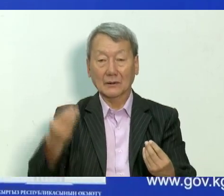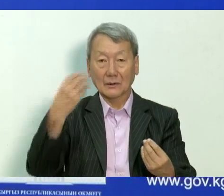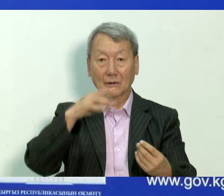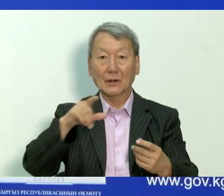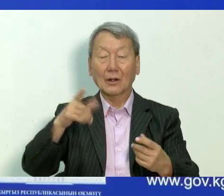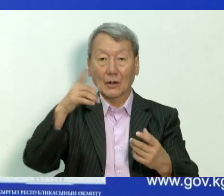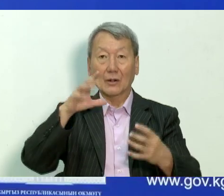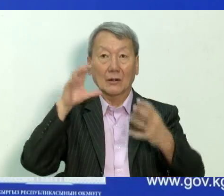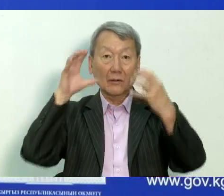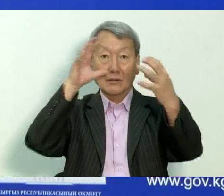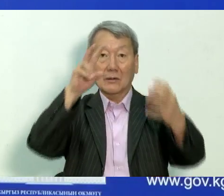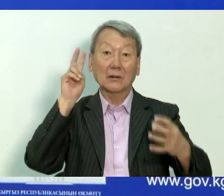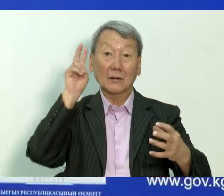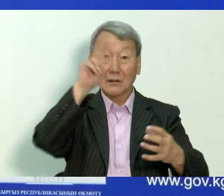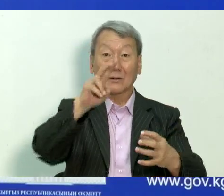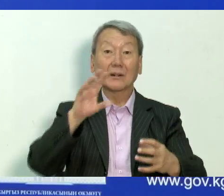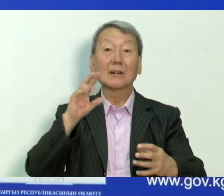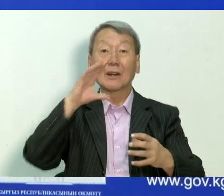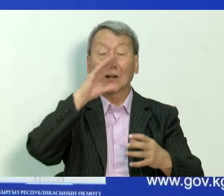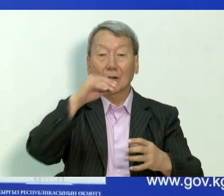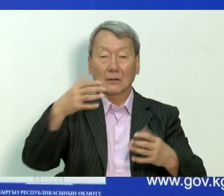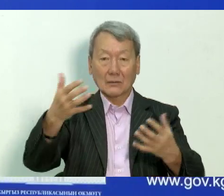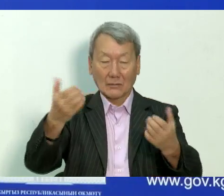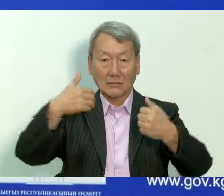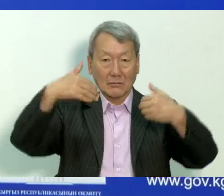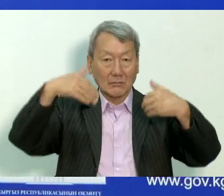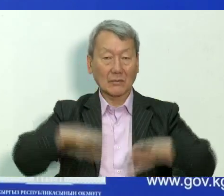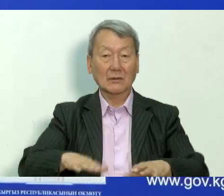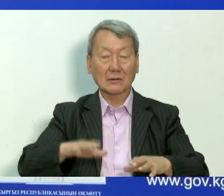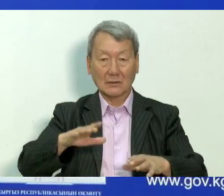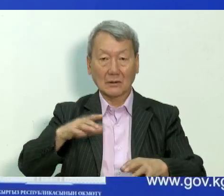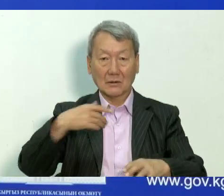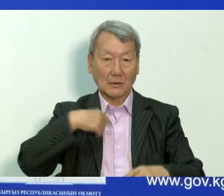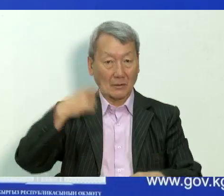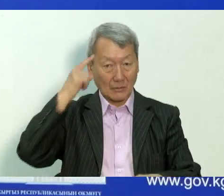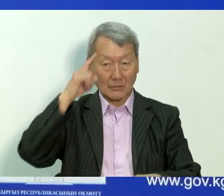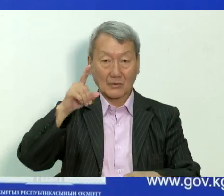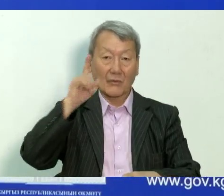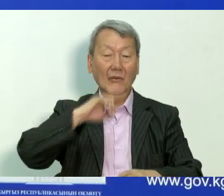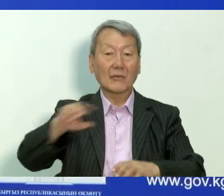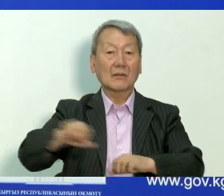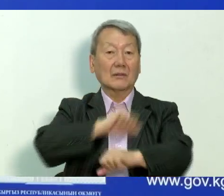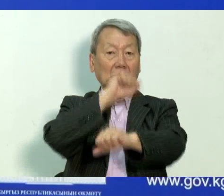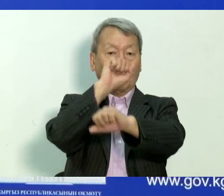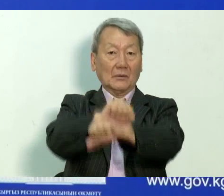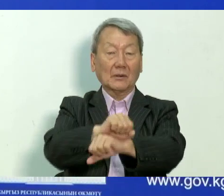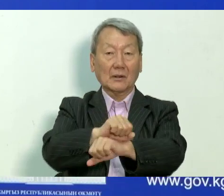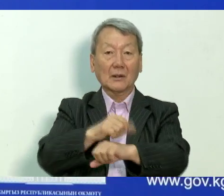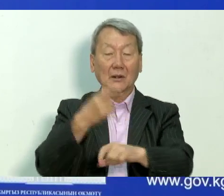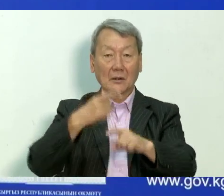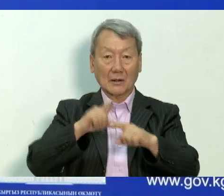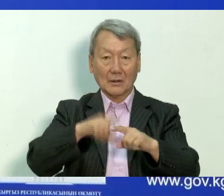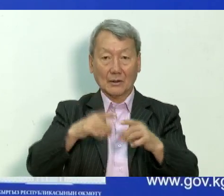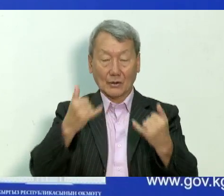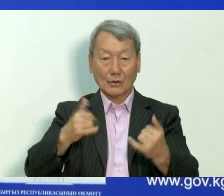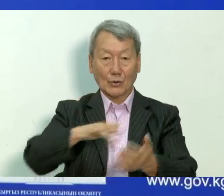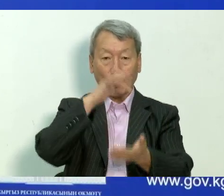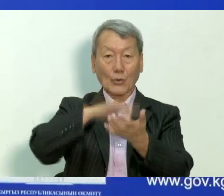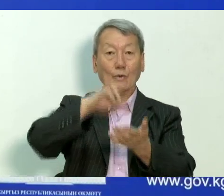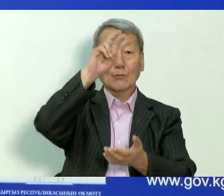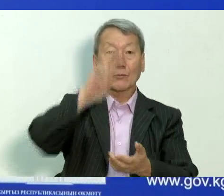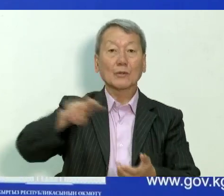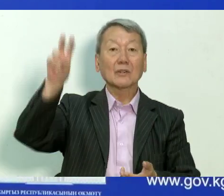транспортту токтотууга чечим кабыл алганын турабыз. Мен ойлойм, биздин калкыбыз, элибиз Бишкек